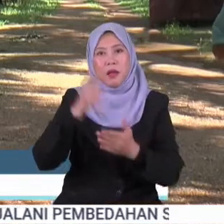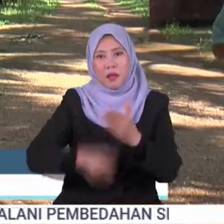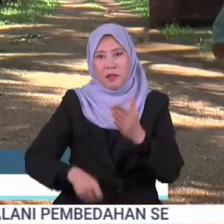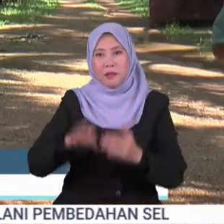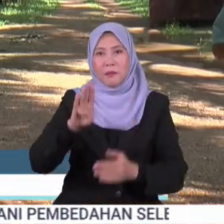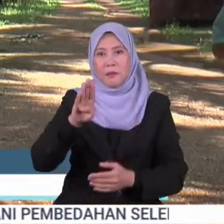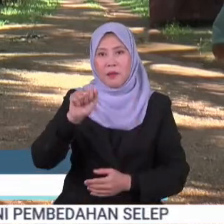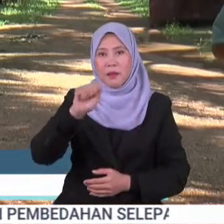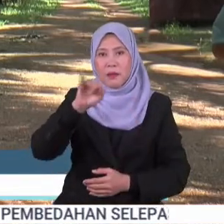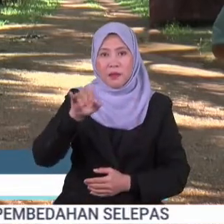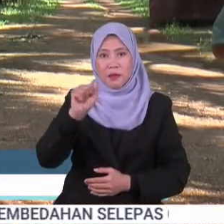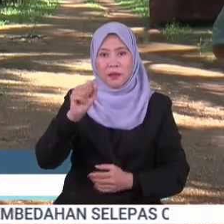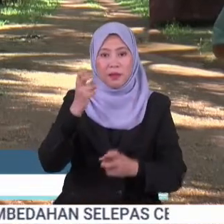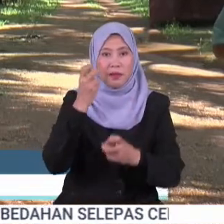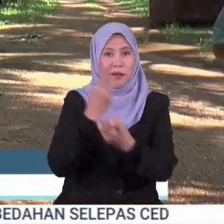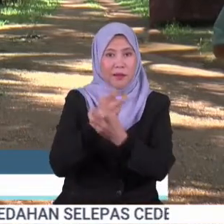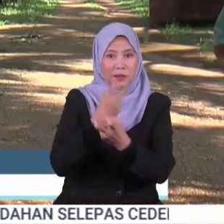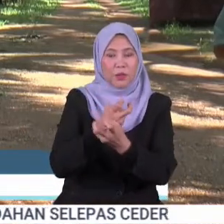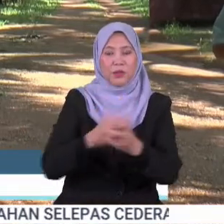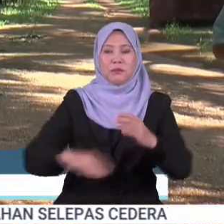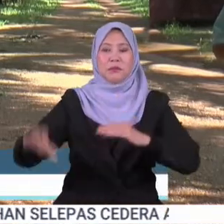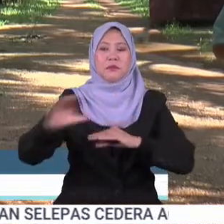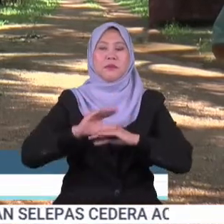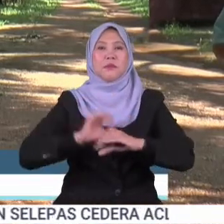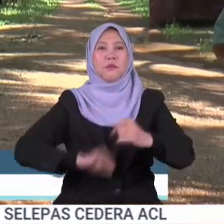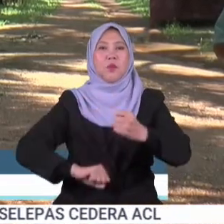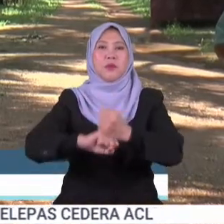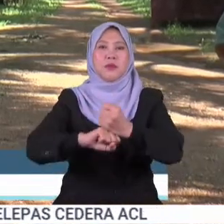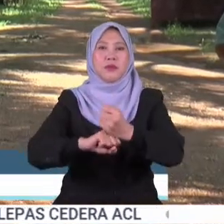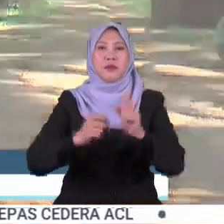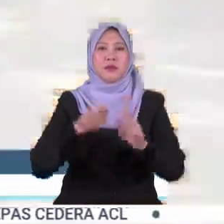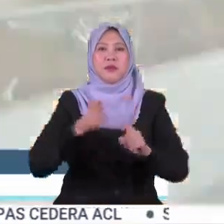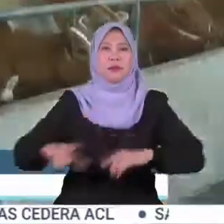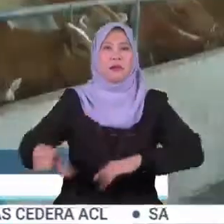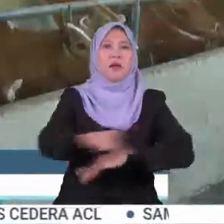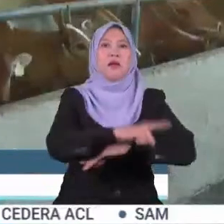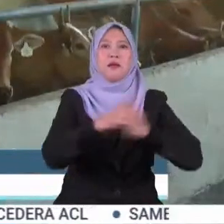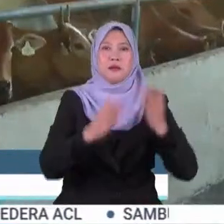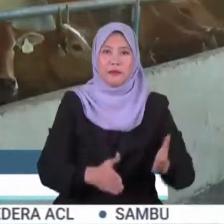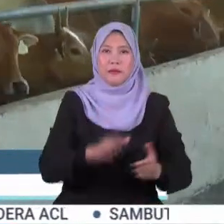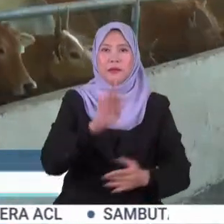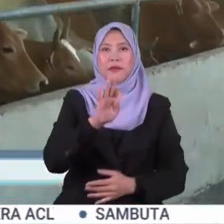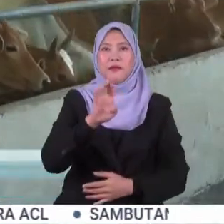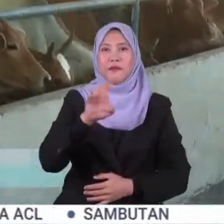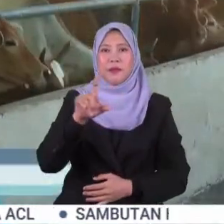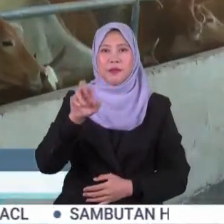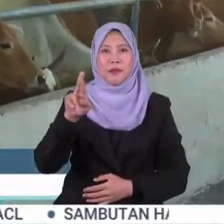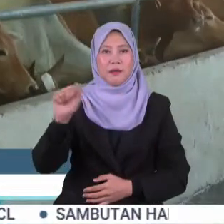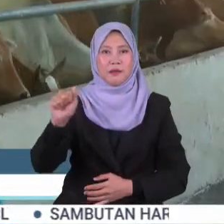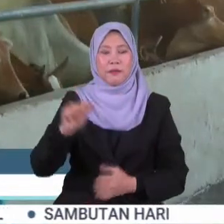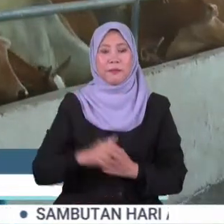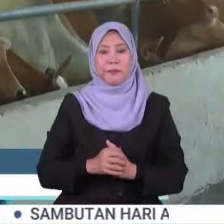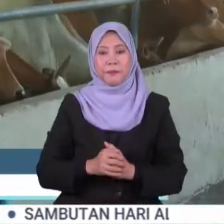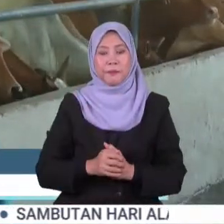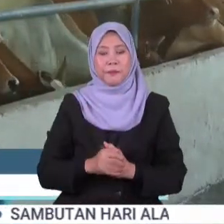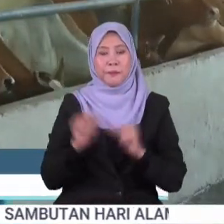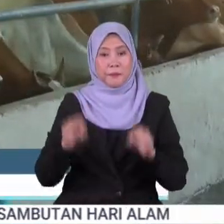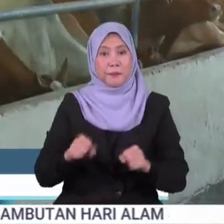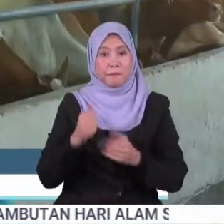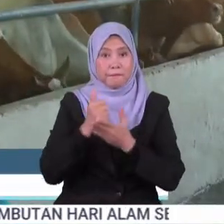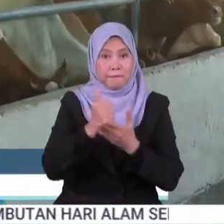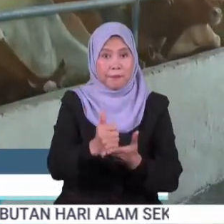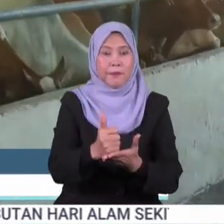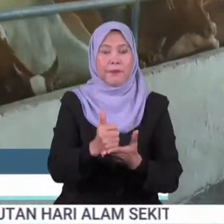tu dengan racun tu disubsidikan kepada peladang-peladang seperti Pekra ni. Ada peruntukan tu dapat membantulah saya fikir